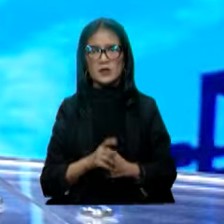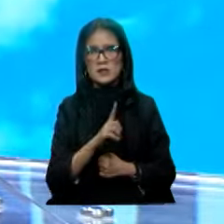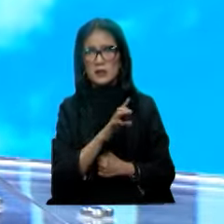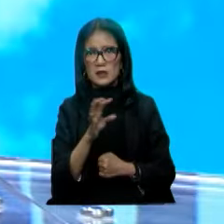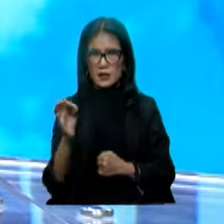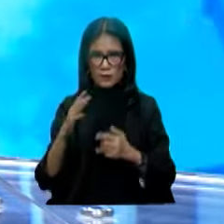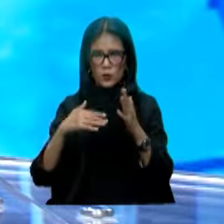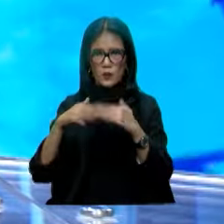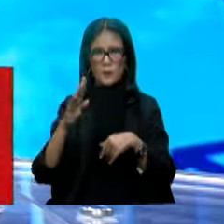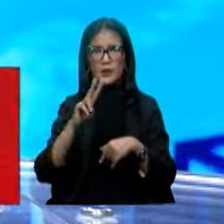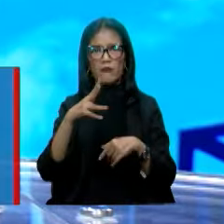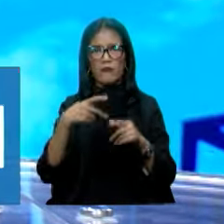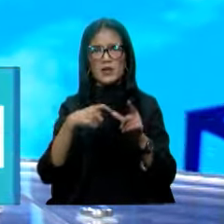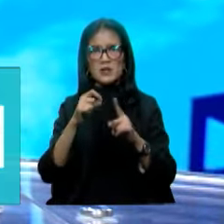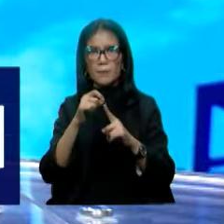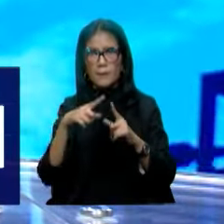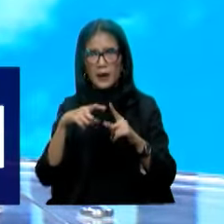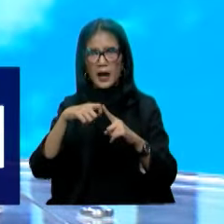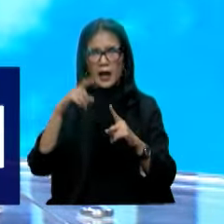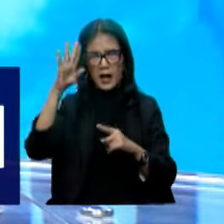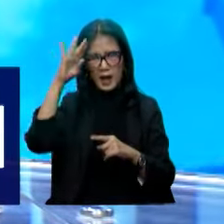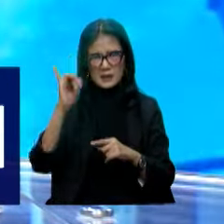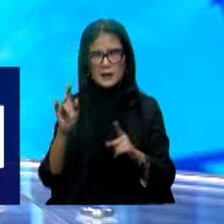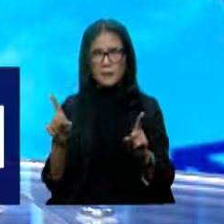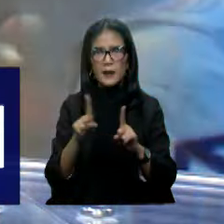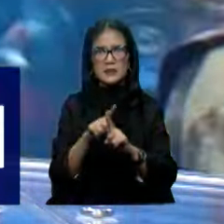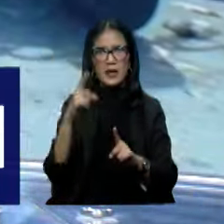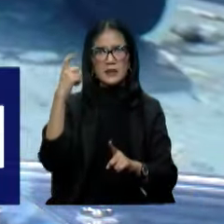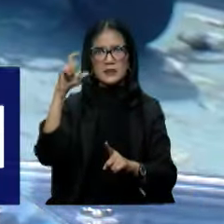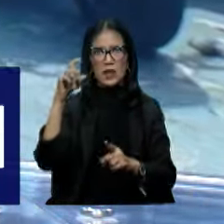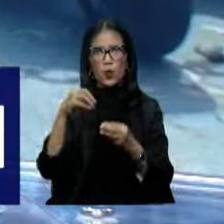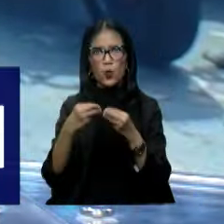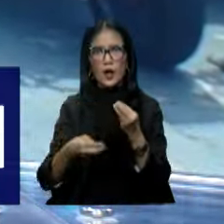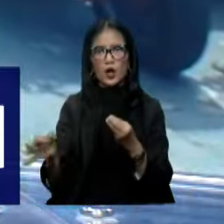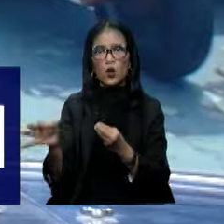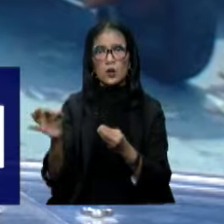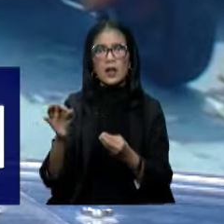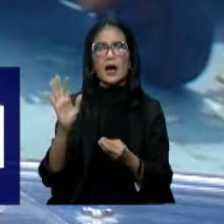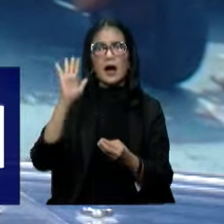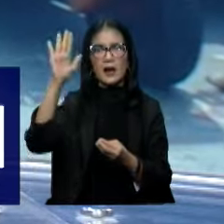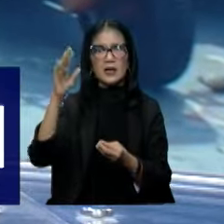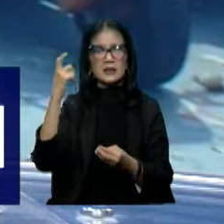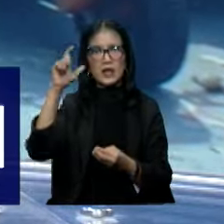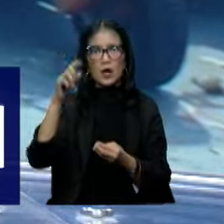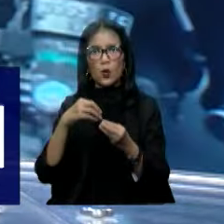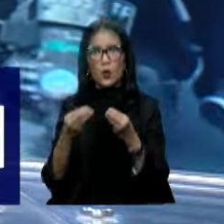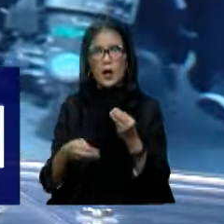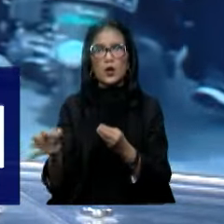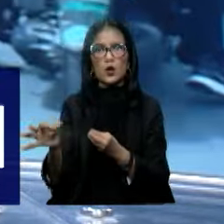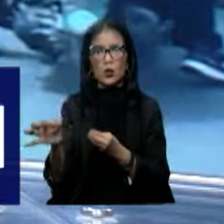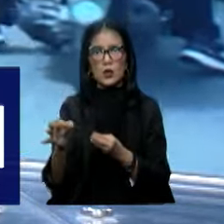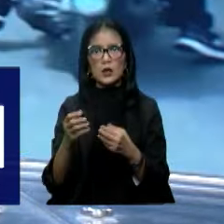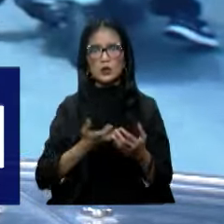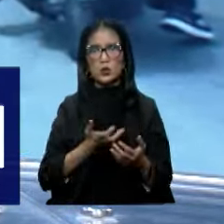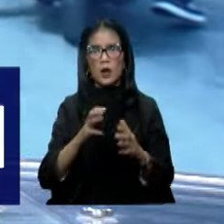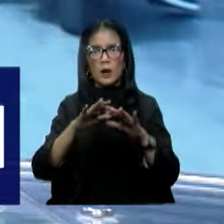Di antara ribuan Vespa klasik, pasangan bakal calon wali kota dan bakal calon wakil wali kota Sukabumi, Ahmad Fahmi dan Dida Sembada